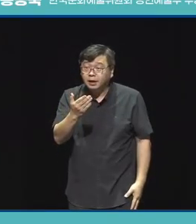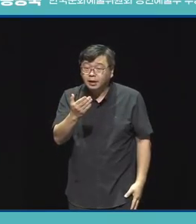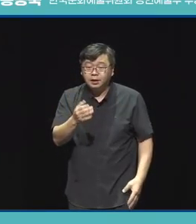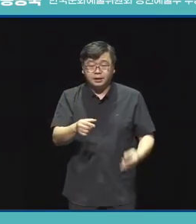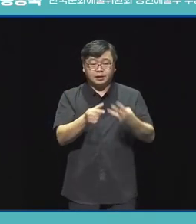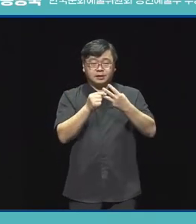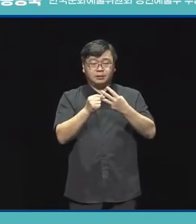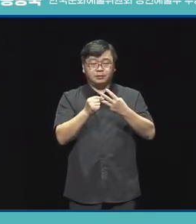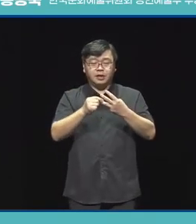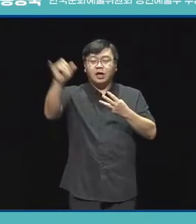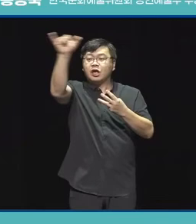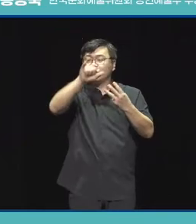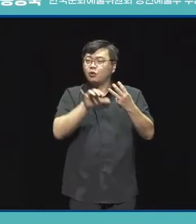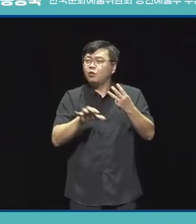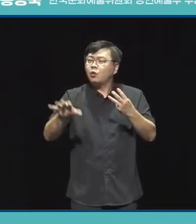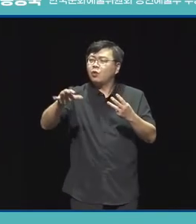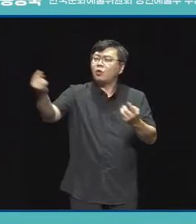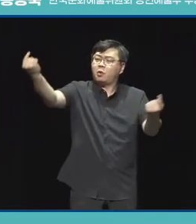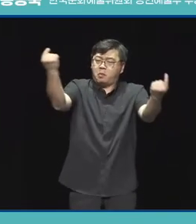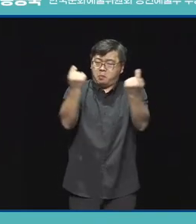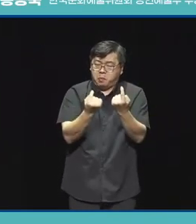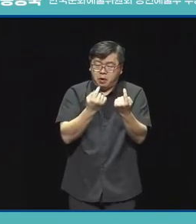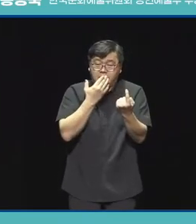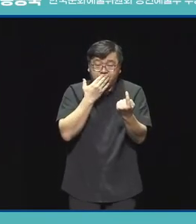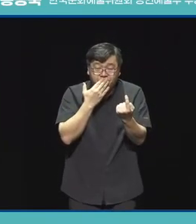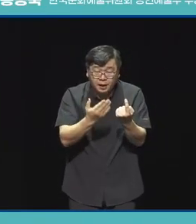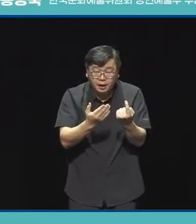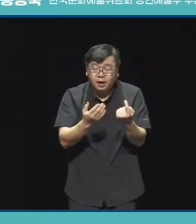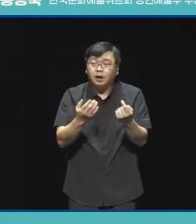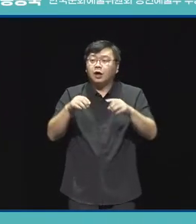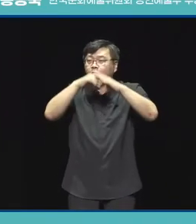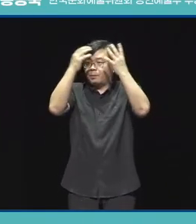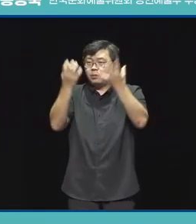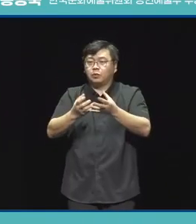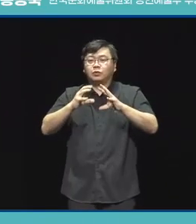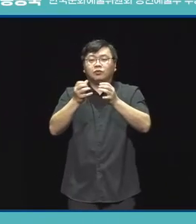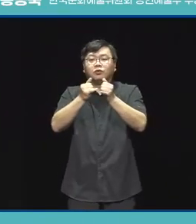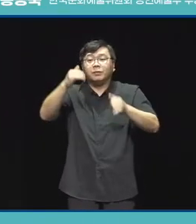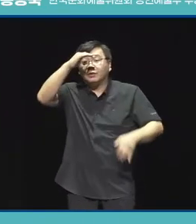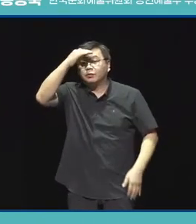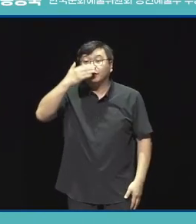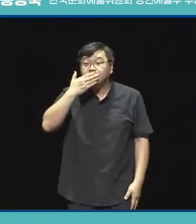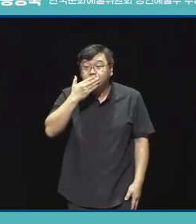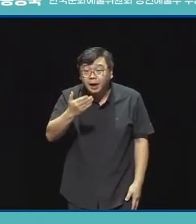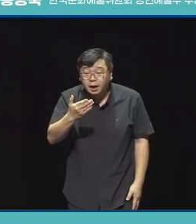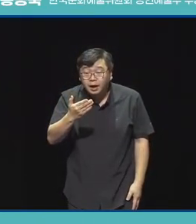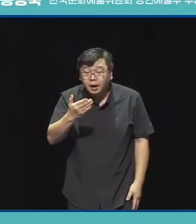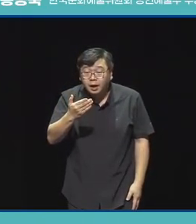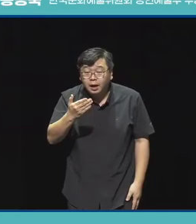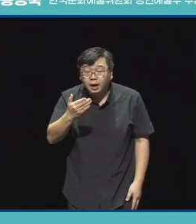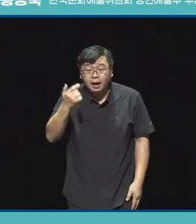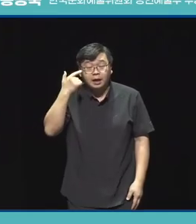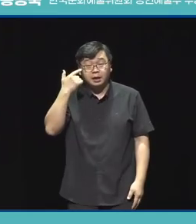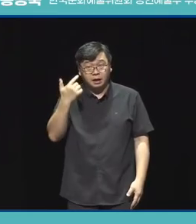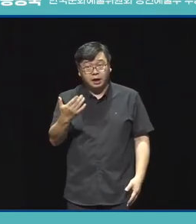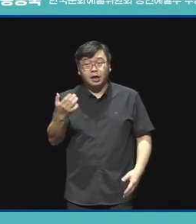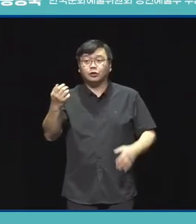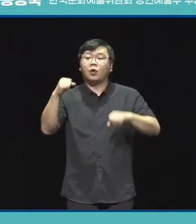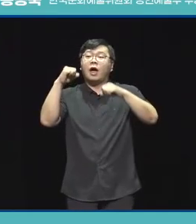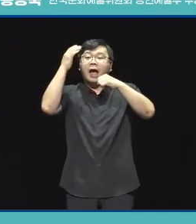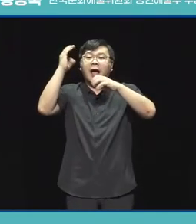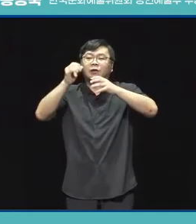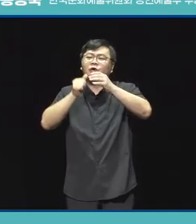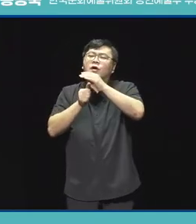전국 단위에서 참여할 수도 있고 그리고 전 국민이 함께 관람하실 수 있는 이런 대한민국을 대표하는 축제